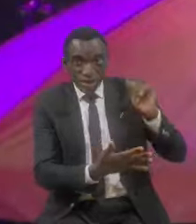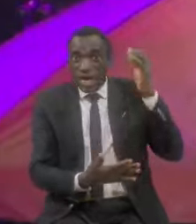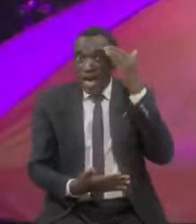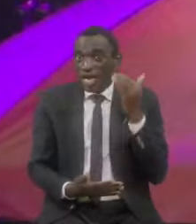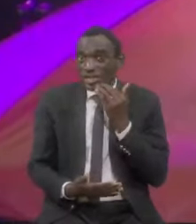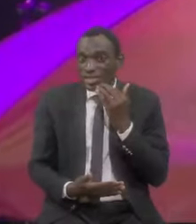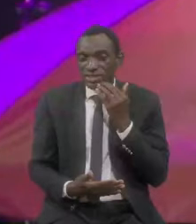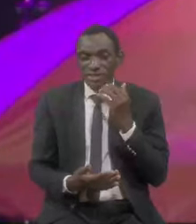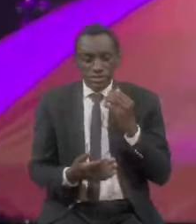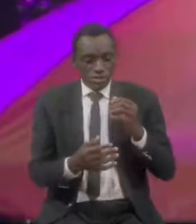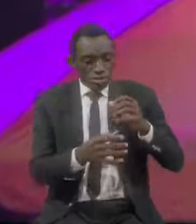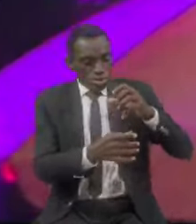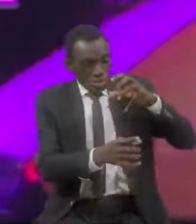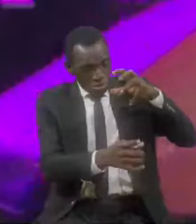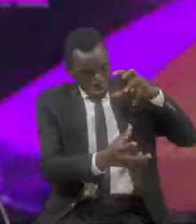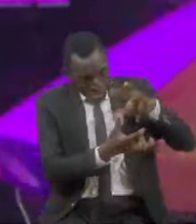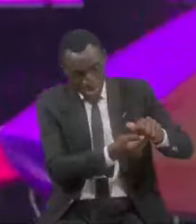mâcher la tête,